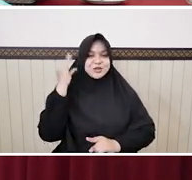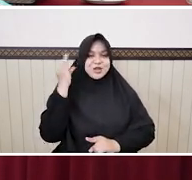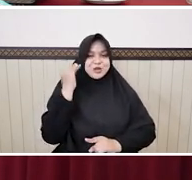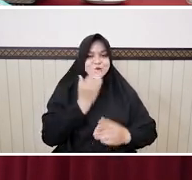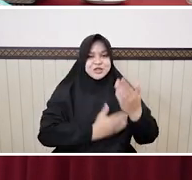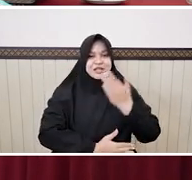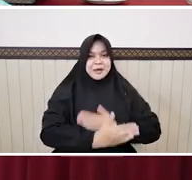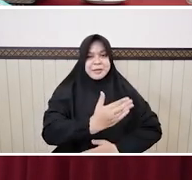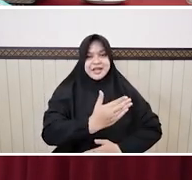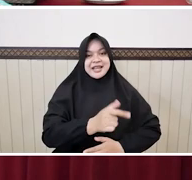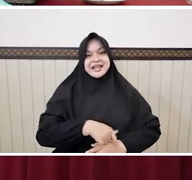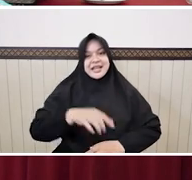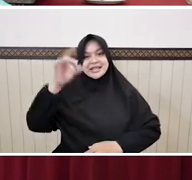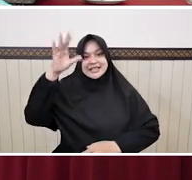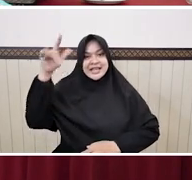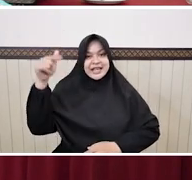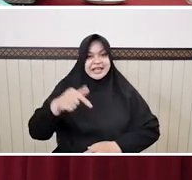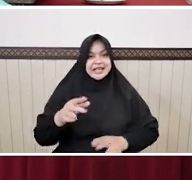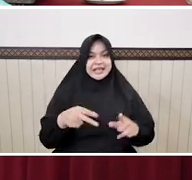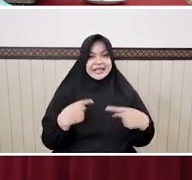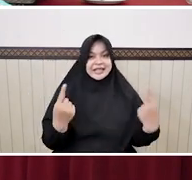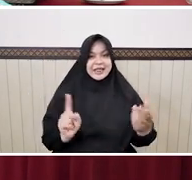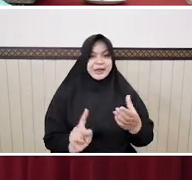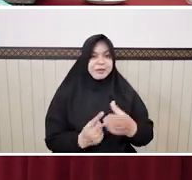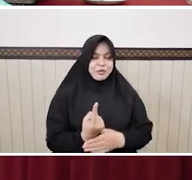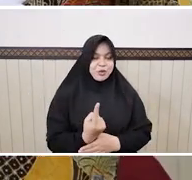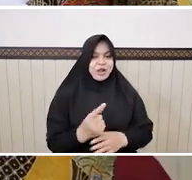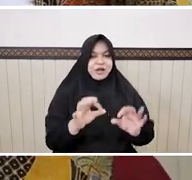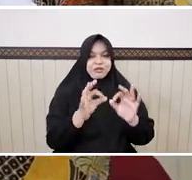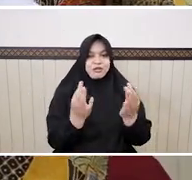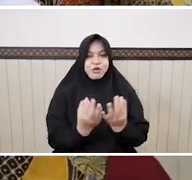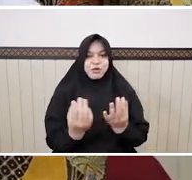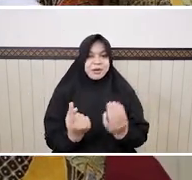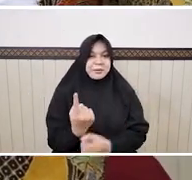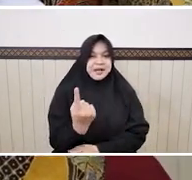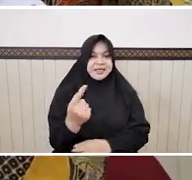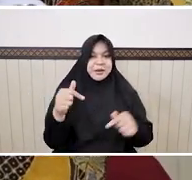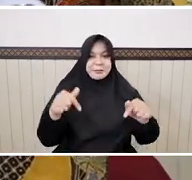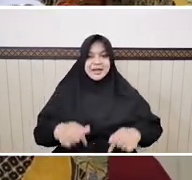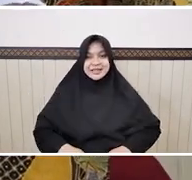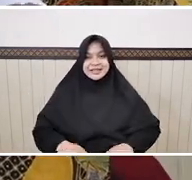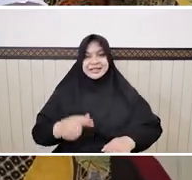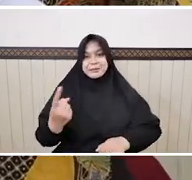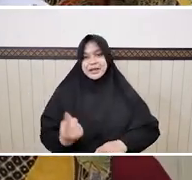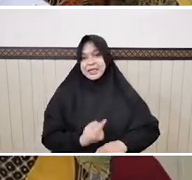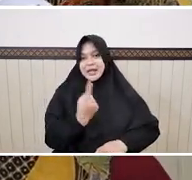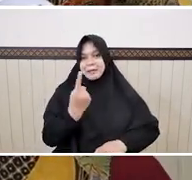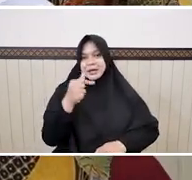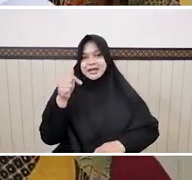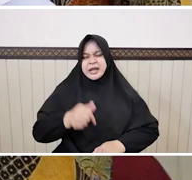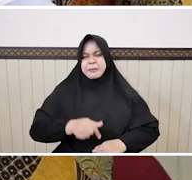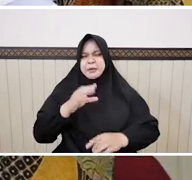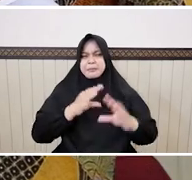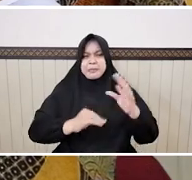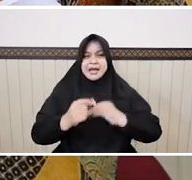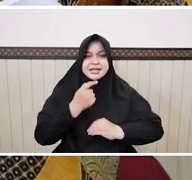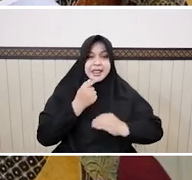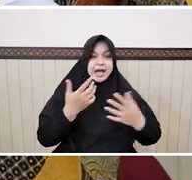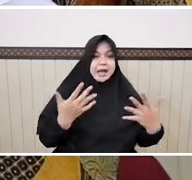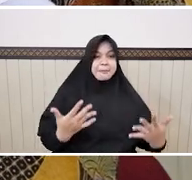siang hari ini kita memulai forum yang pertama ini edisi pertama ini membahas